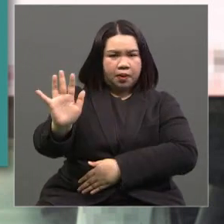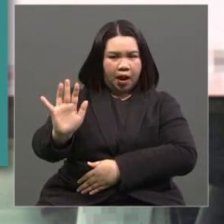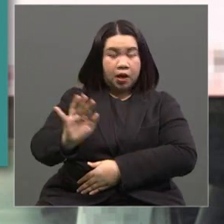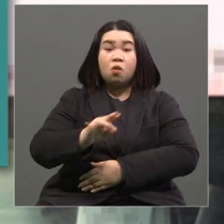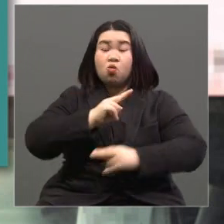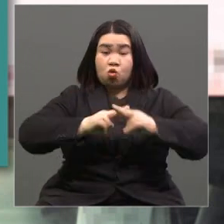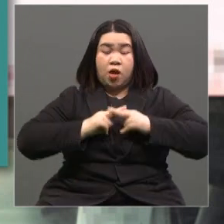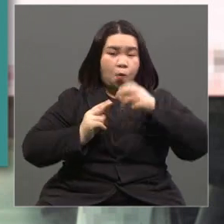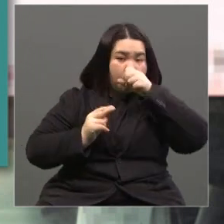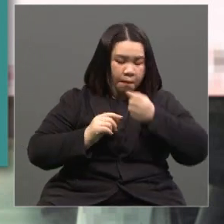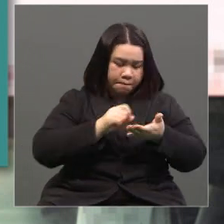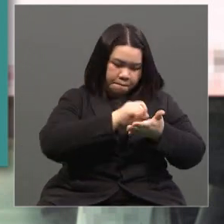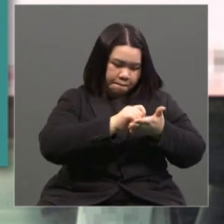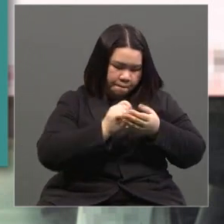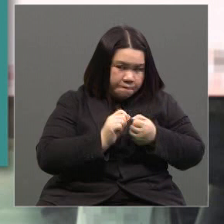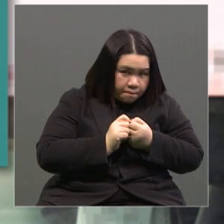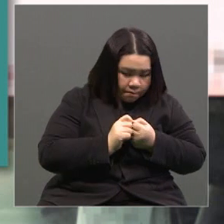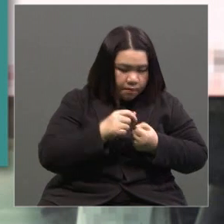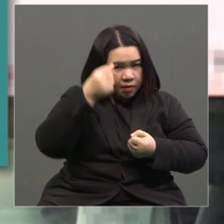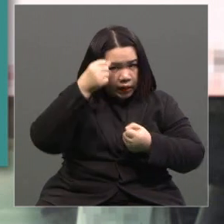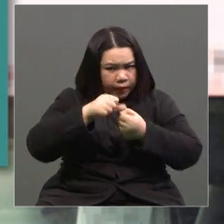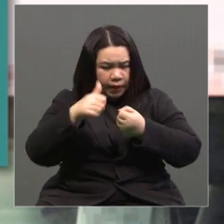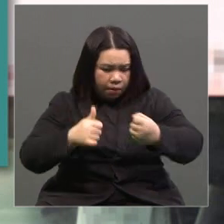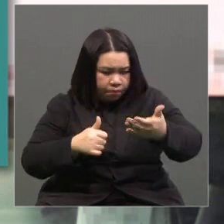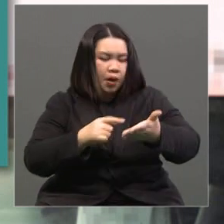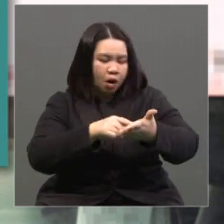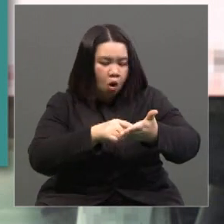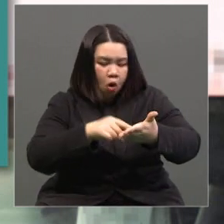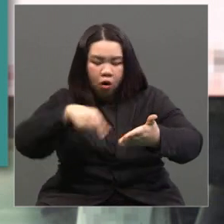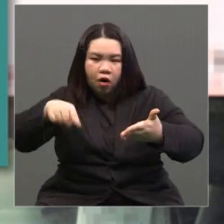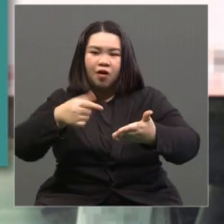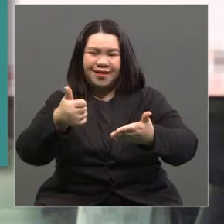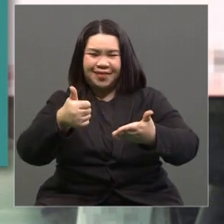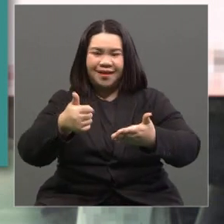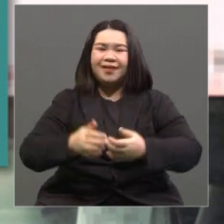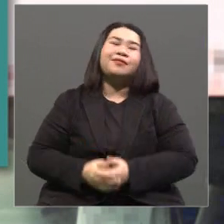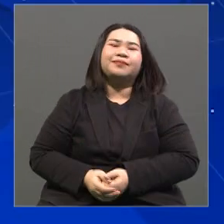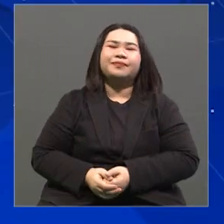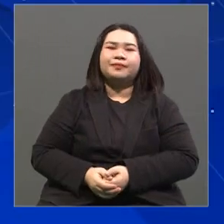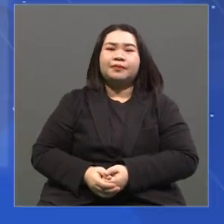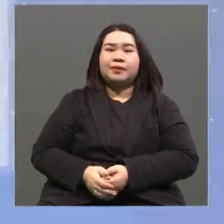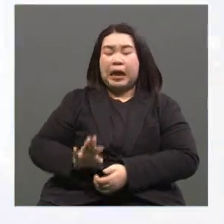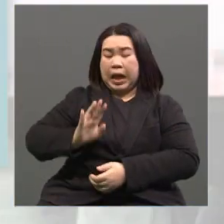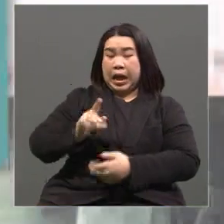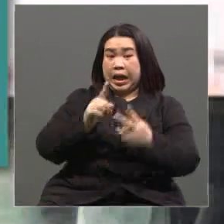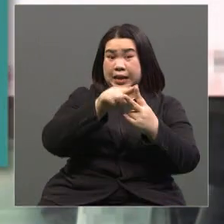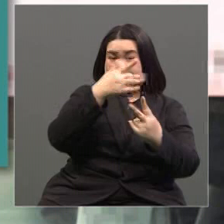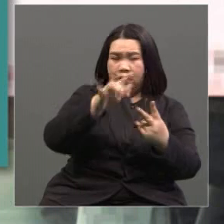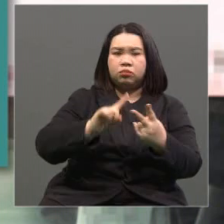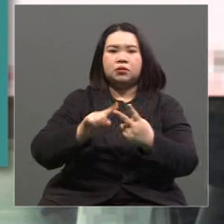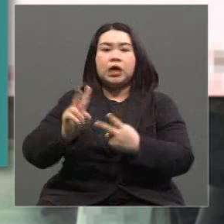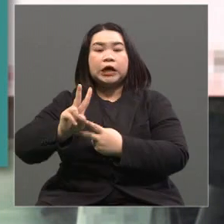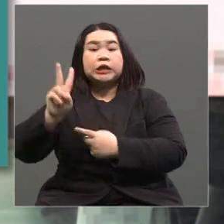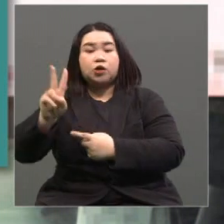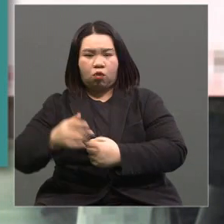หมดเลยแต่ถ้าแอบเขียนลงในมือกลัวจำไม่ได้อันนี้สามารถที่จะทำได้นะคะทีนี้ไปดูใบที่ 2กันมาค่ะคุณผู้ชม